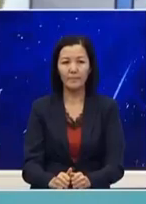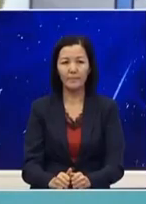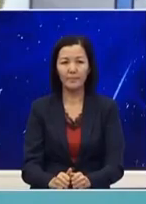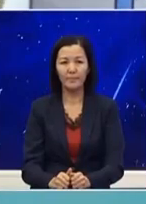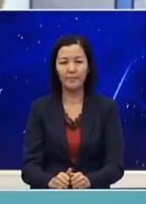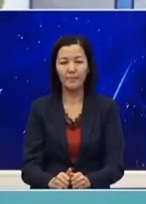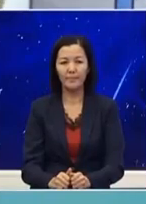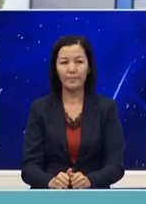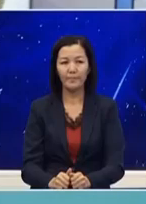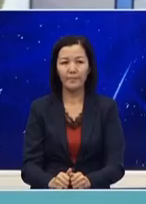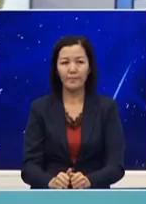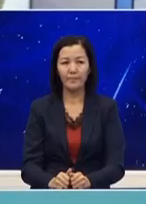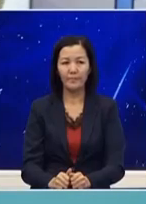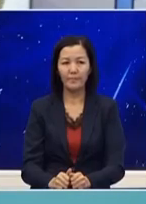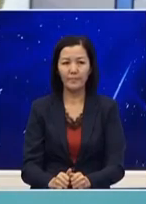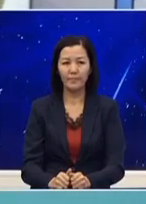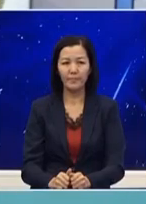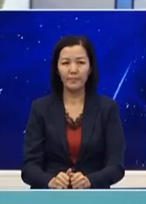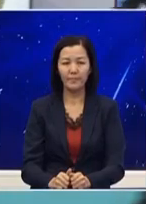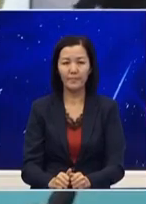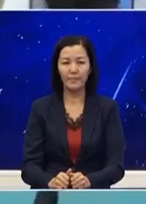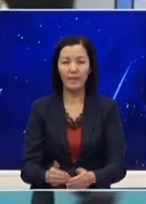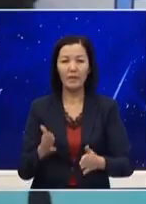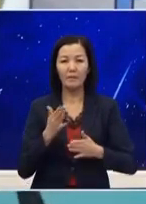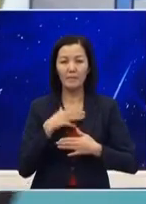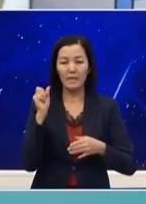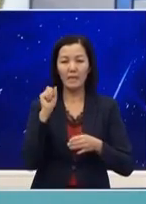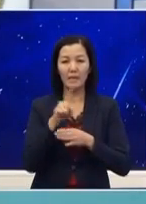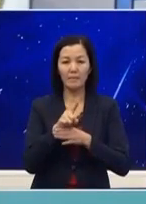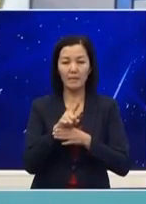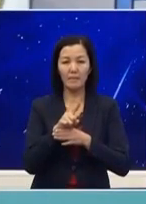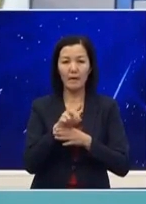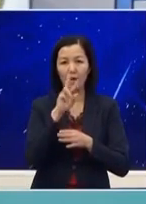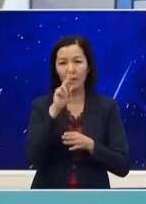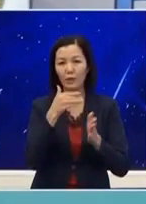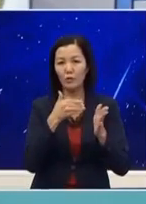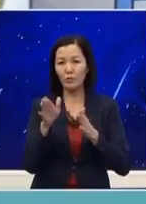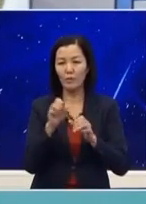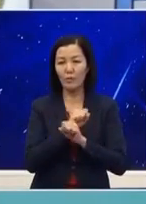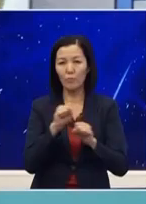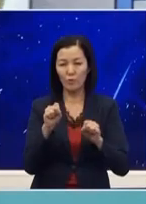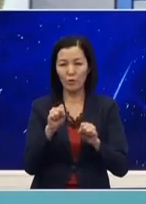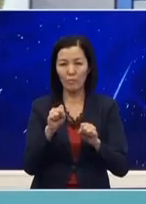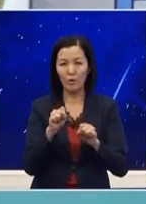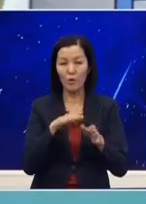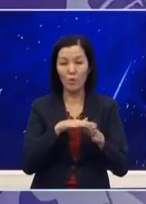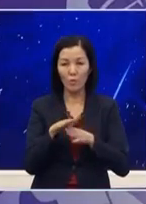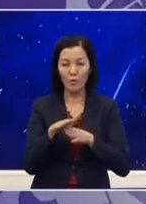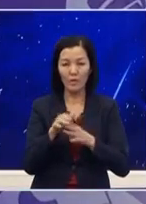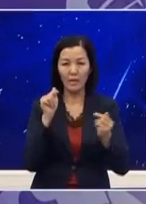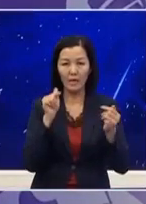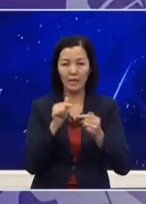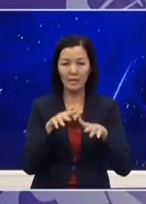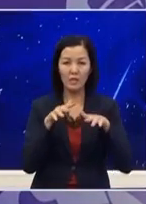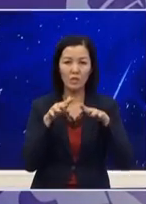Была установка допустить минимум своих ошибок. Бізге қойылған талап мейлінше қателіктерді болдырмау еді. Оны орындадық. Қарсыластың